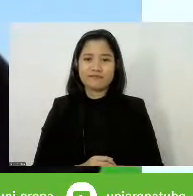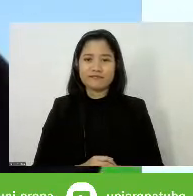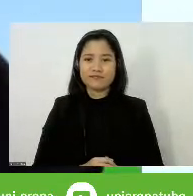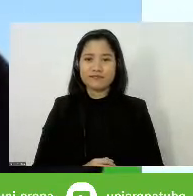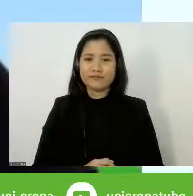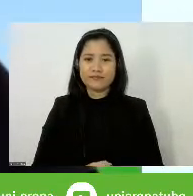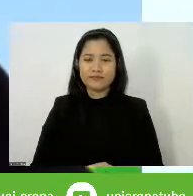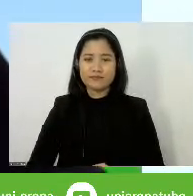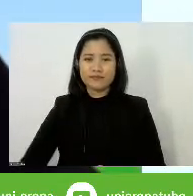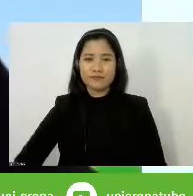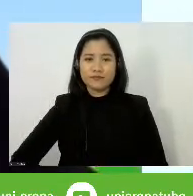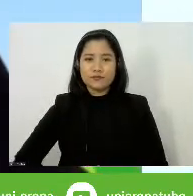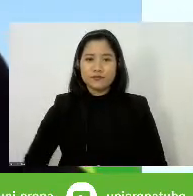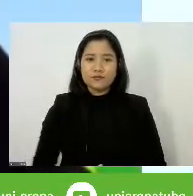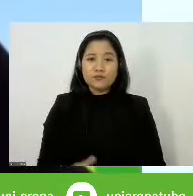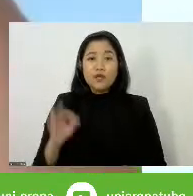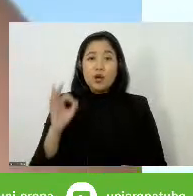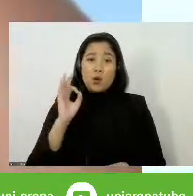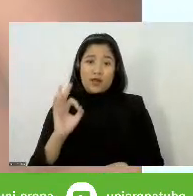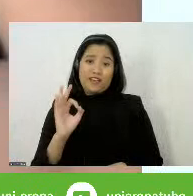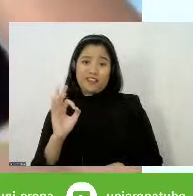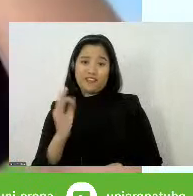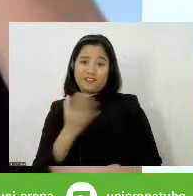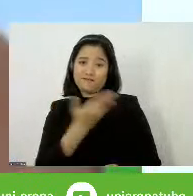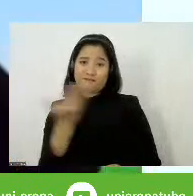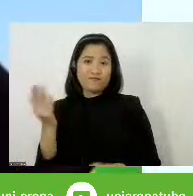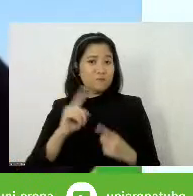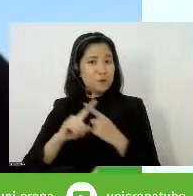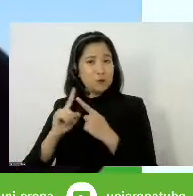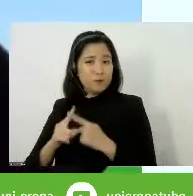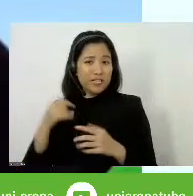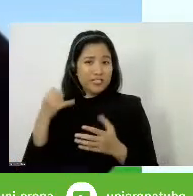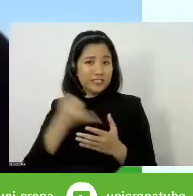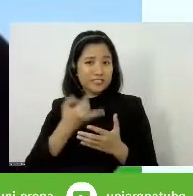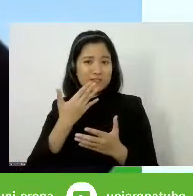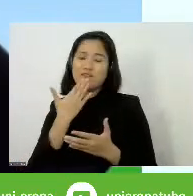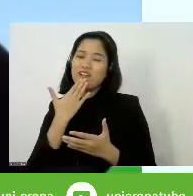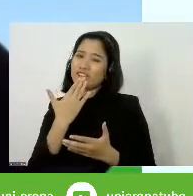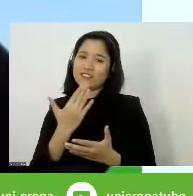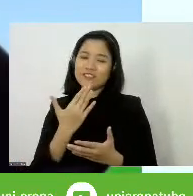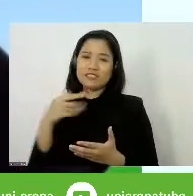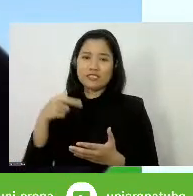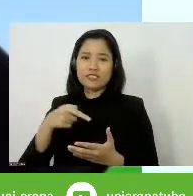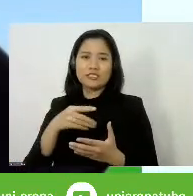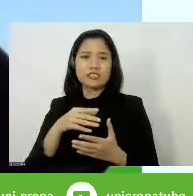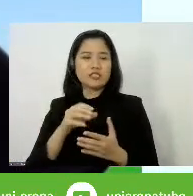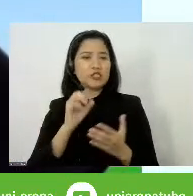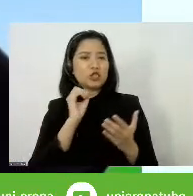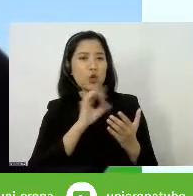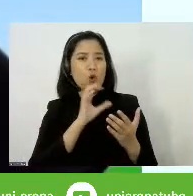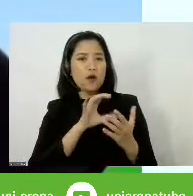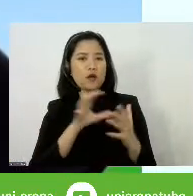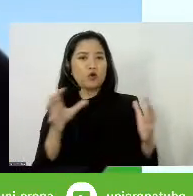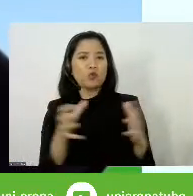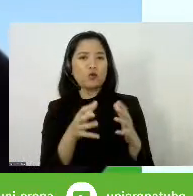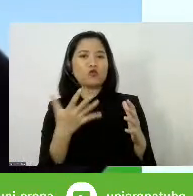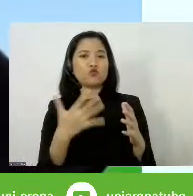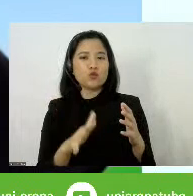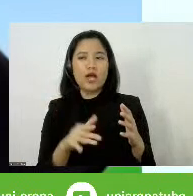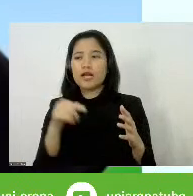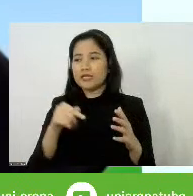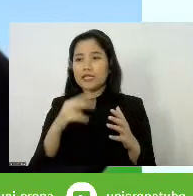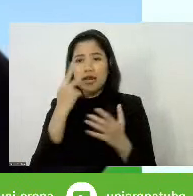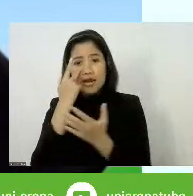ya terima kasih banyak buat temen yang udah ngisi sebagai sudah mulai kumpul jawabannya itu dia nanti kita langsung lihat